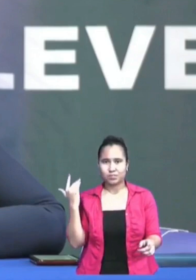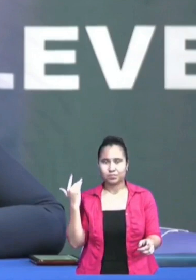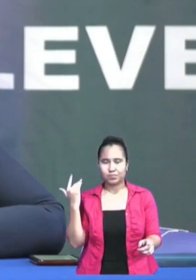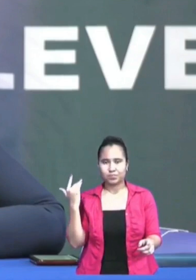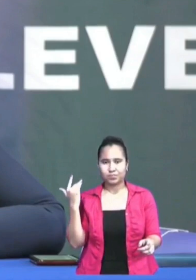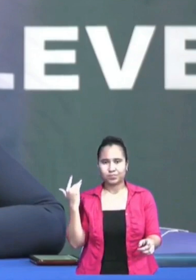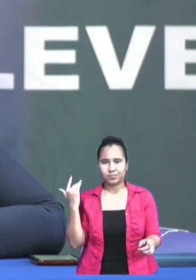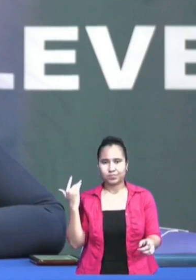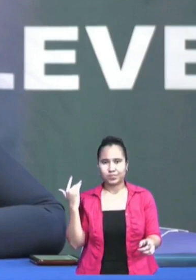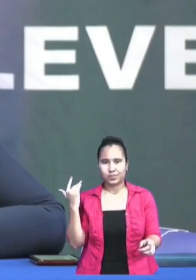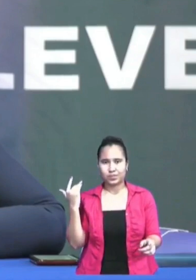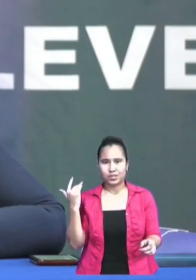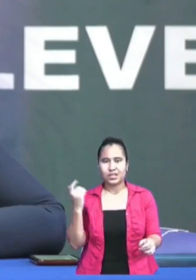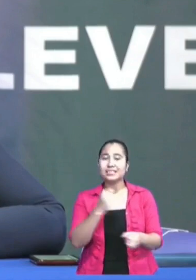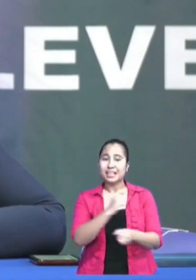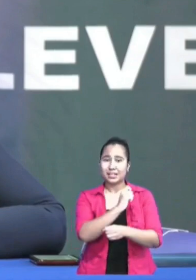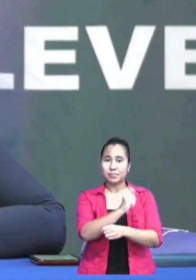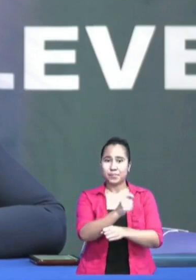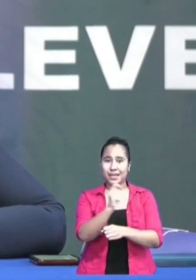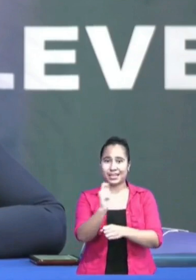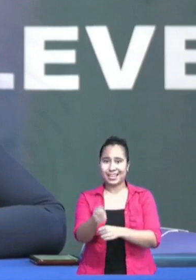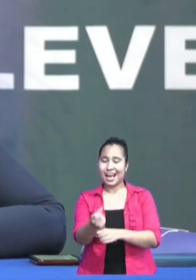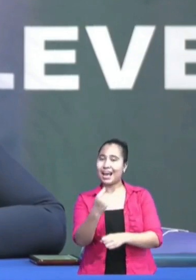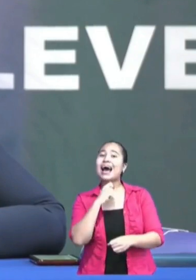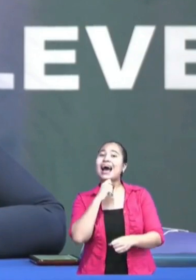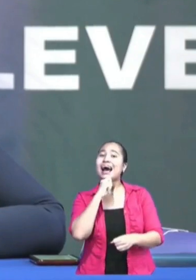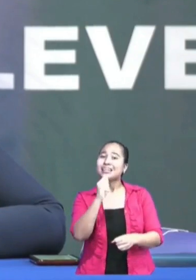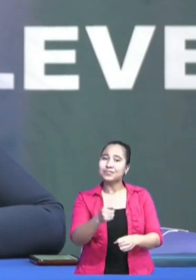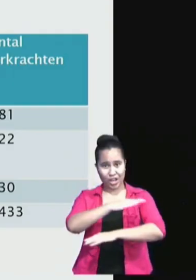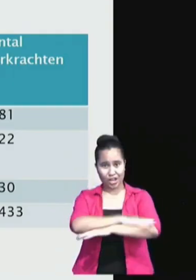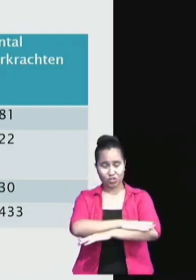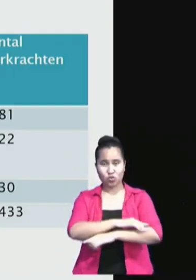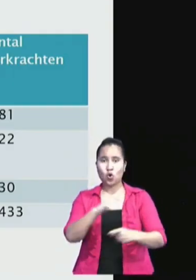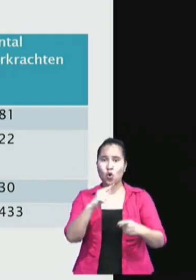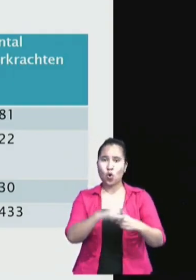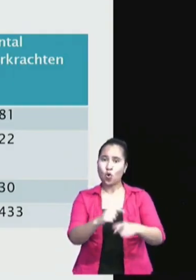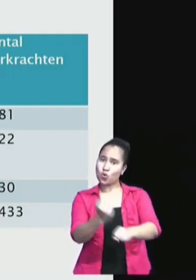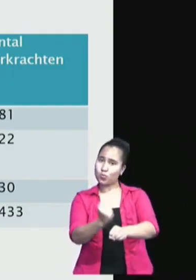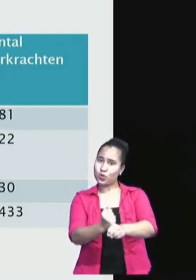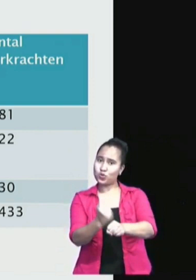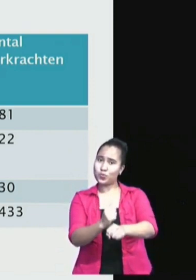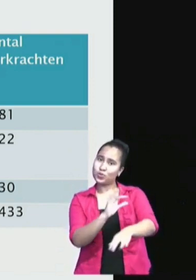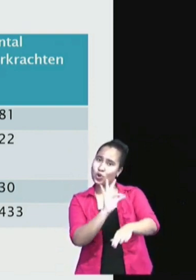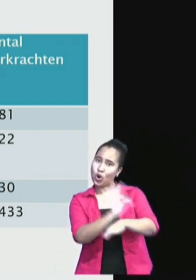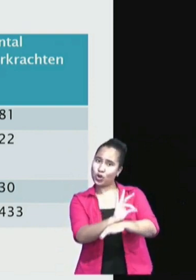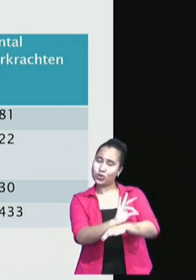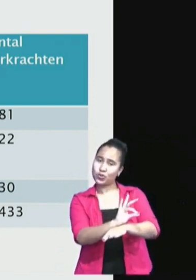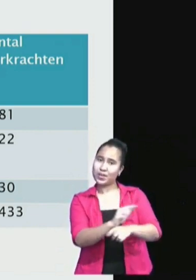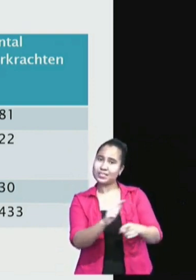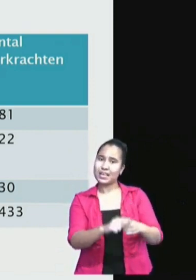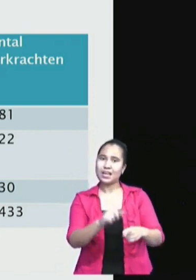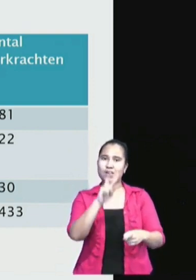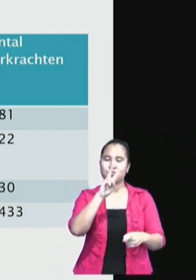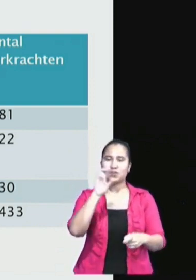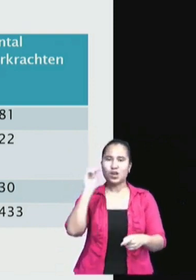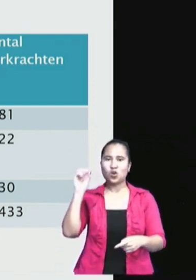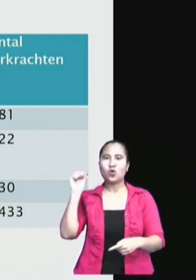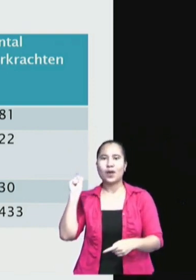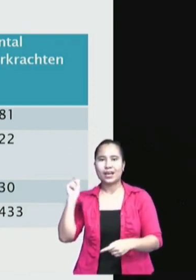Ferrier van Onderwijs, Wetenschap en Cultuur. Ze zei dit gisteren tijdens de reguliere COVID-19 persconferentie.